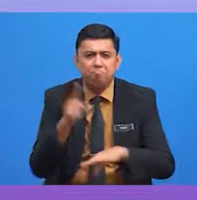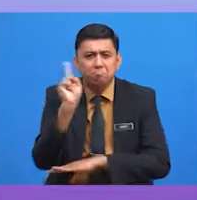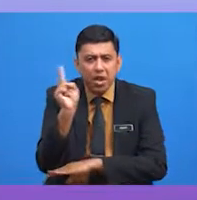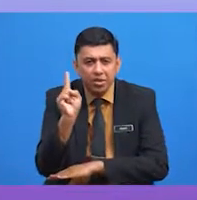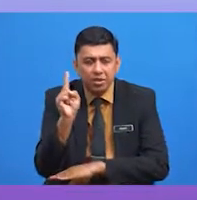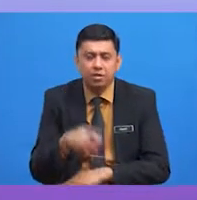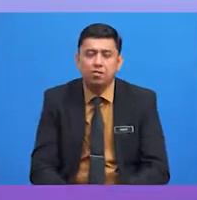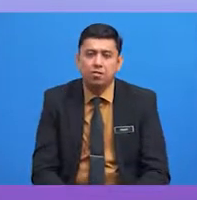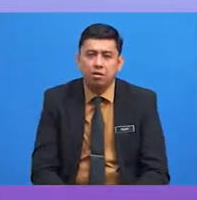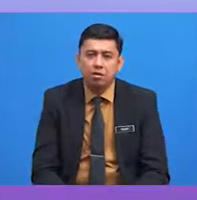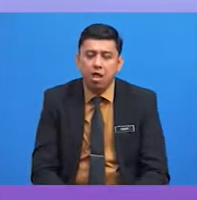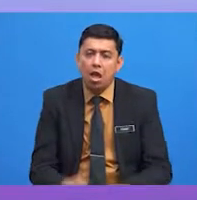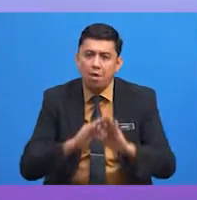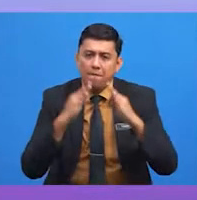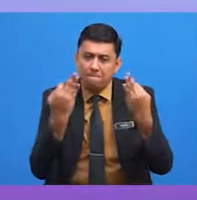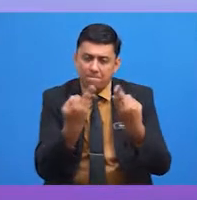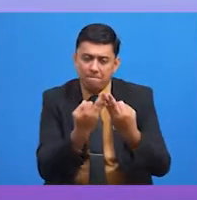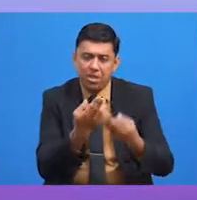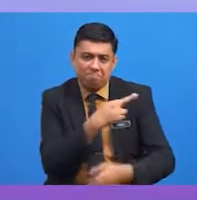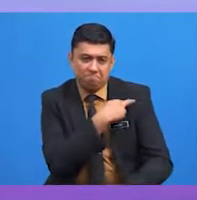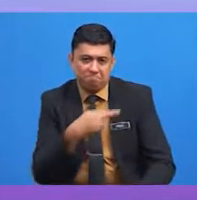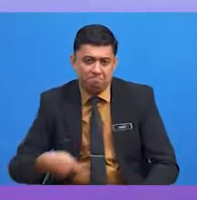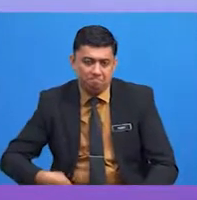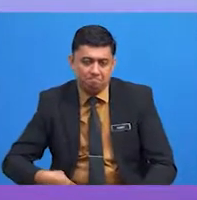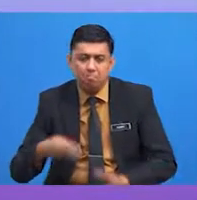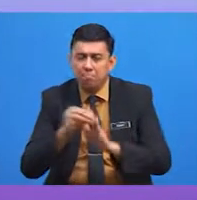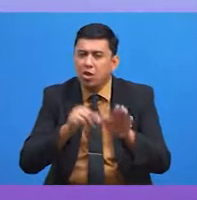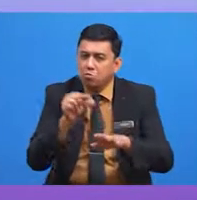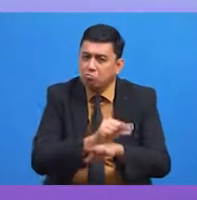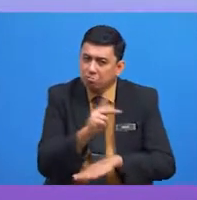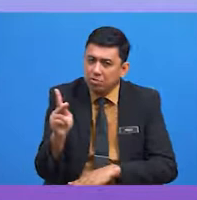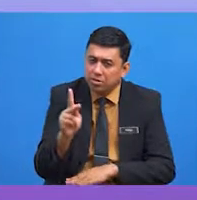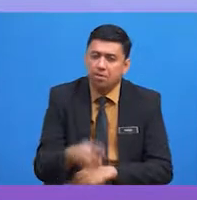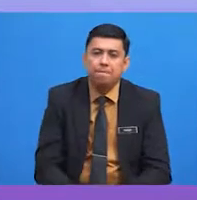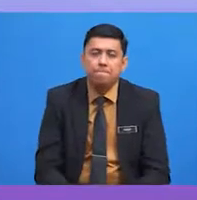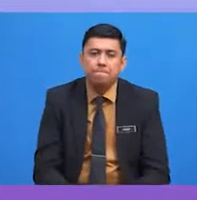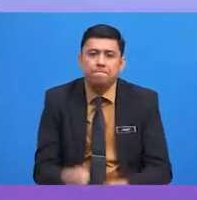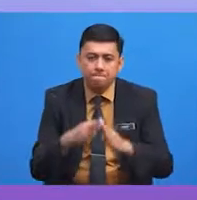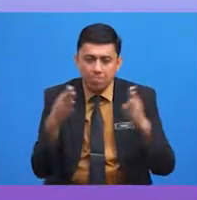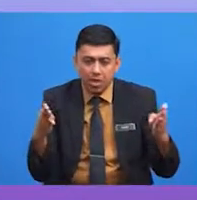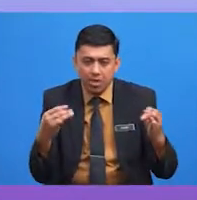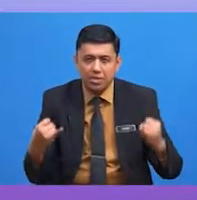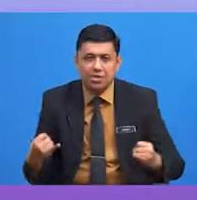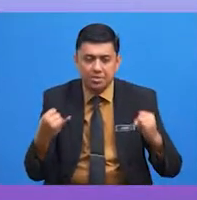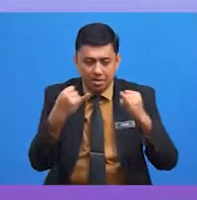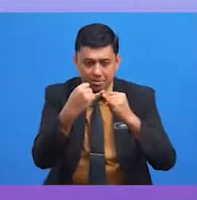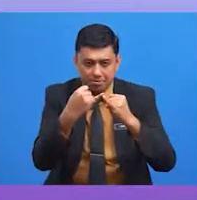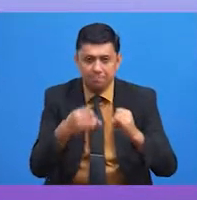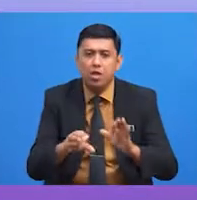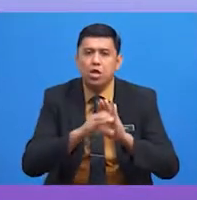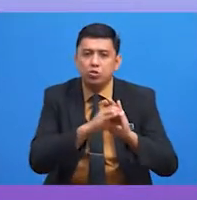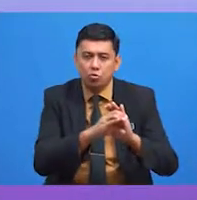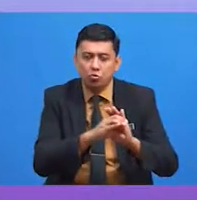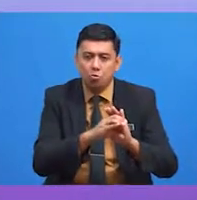mana kerabat diraja menggunakan bahasa istana.